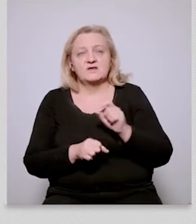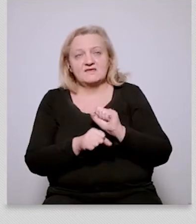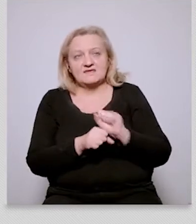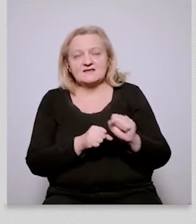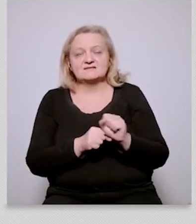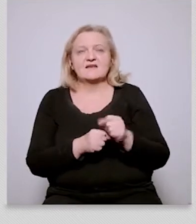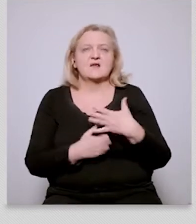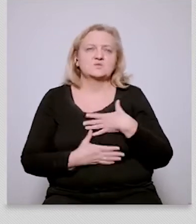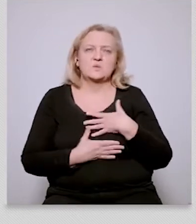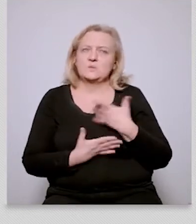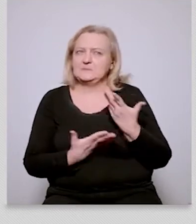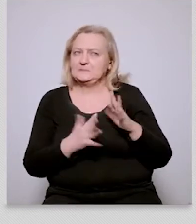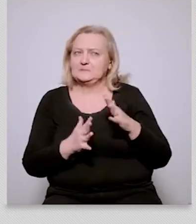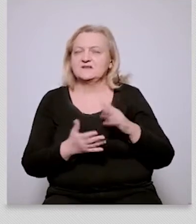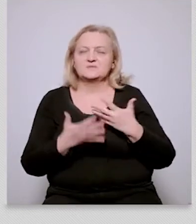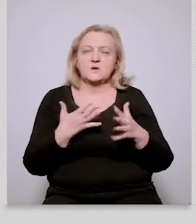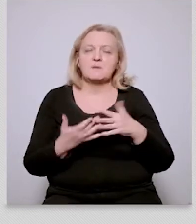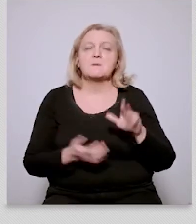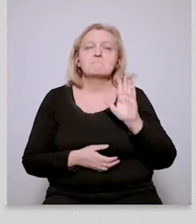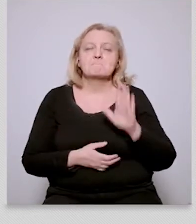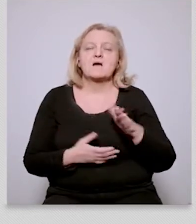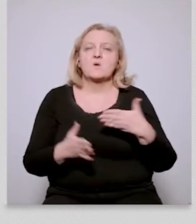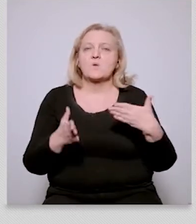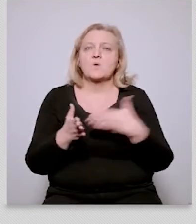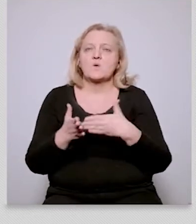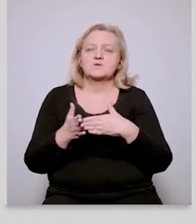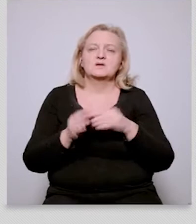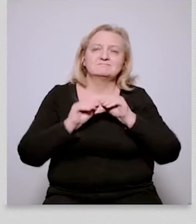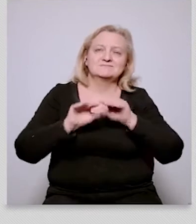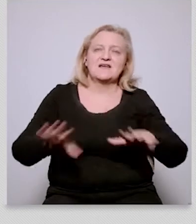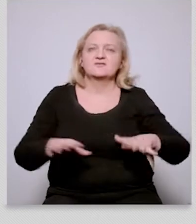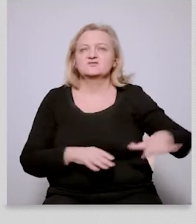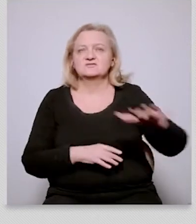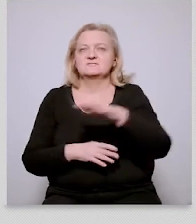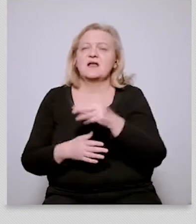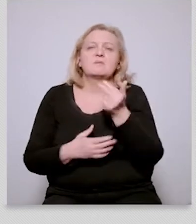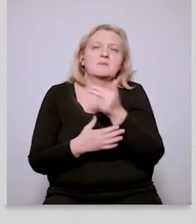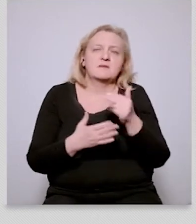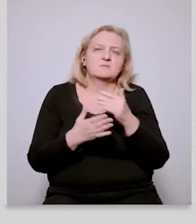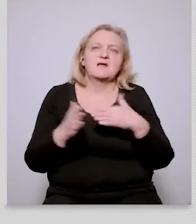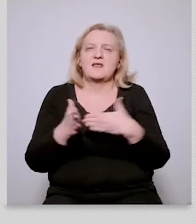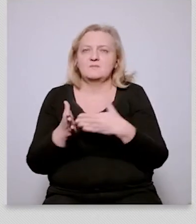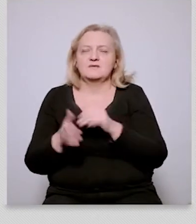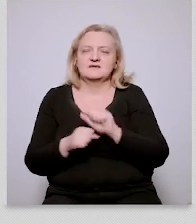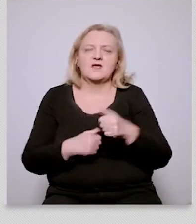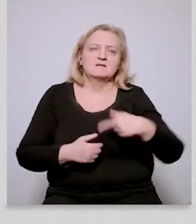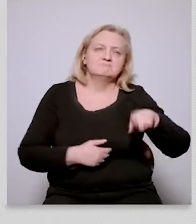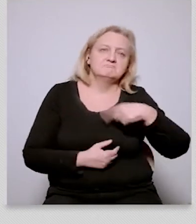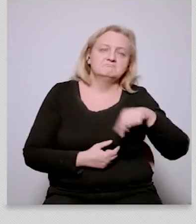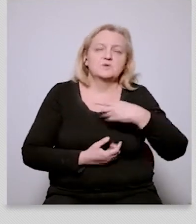bardzo kruchy, czy ma ograniczony zasięg, czy zakres takie było nasze przeczucie.